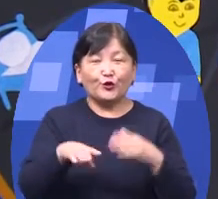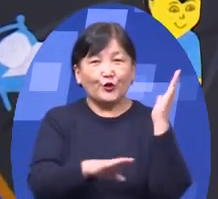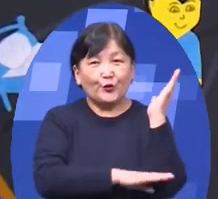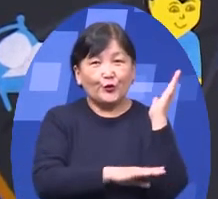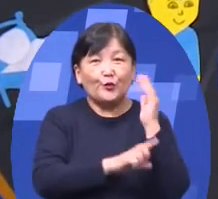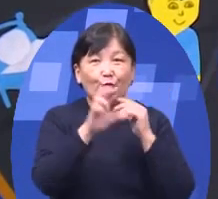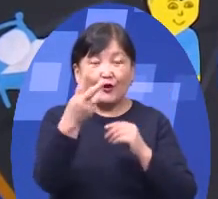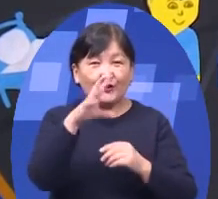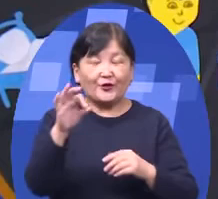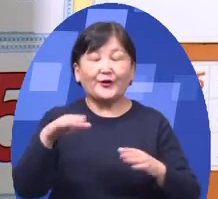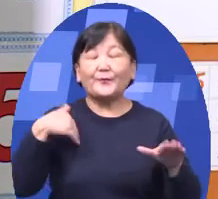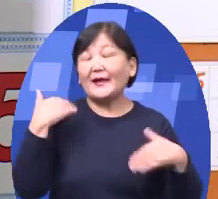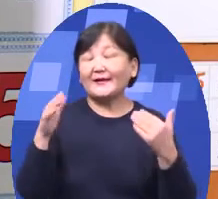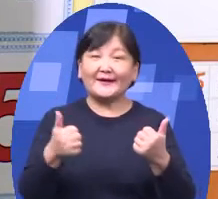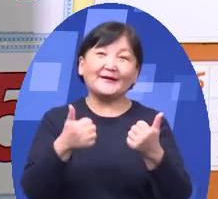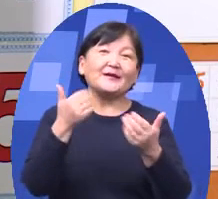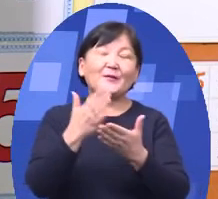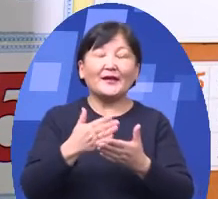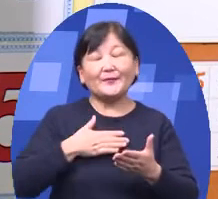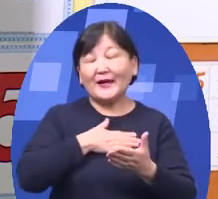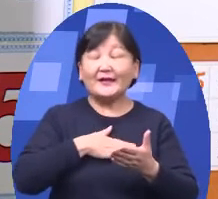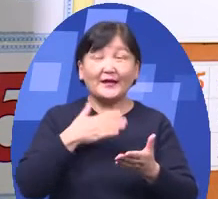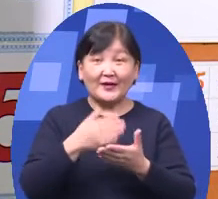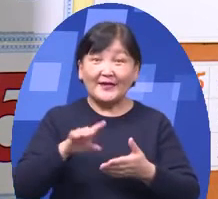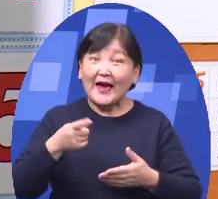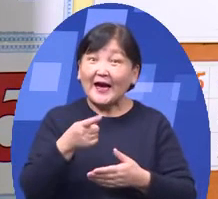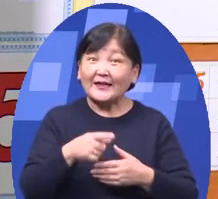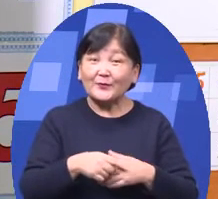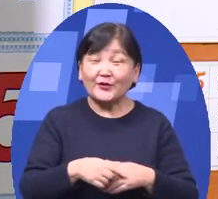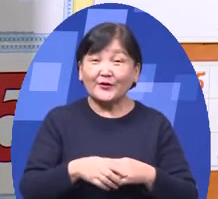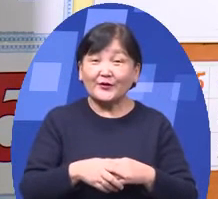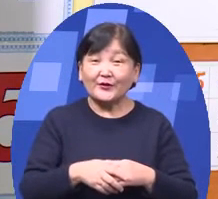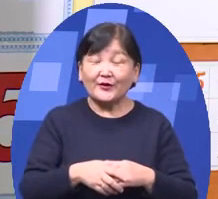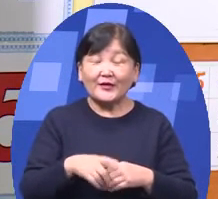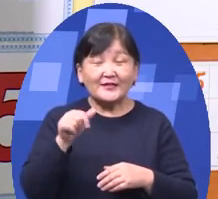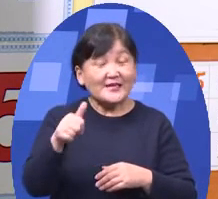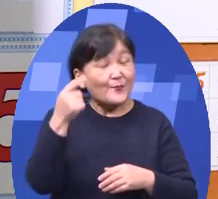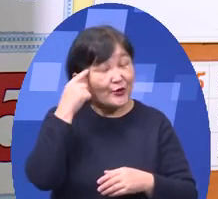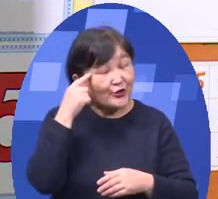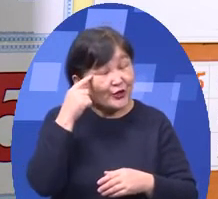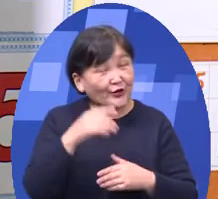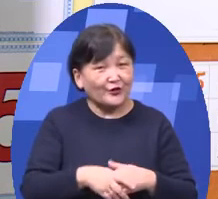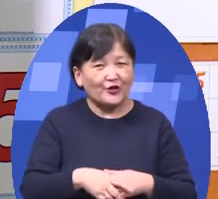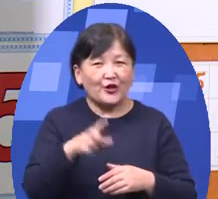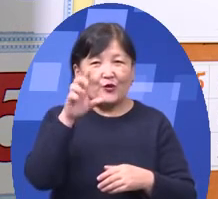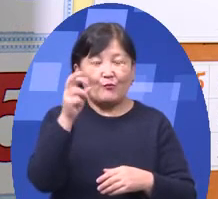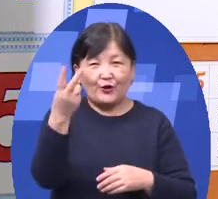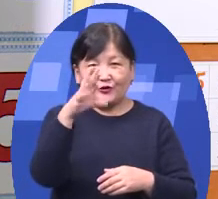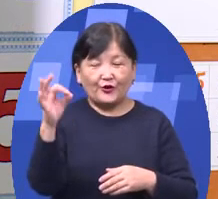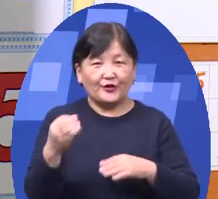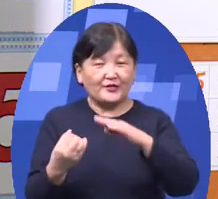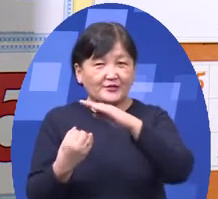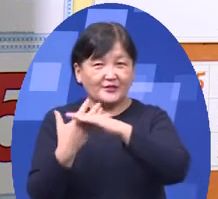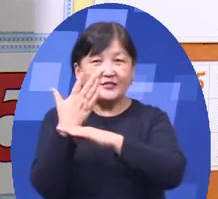Өнөөдөр болдоо маань их баяр баясгалантай байна. Яагаад юм бол хүүхдүүдээ? Та нар бодтоо. Өнөөдөр